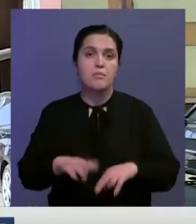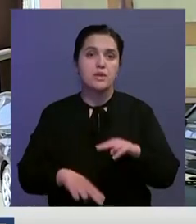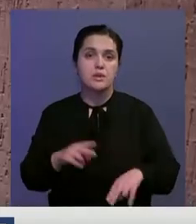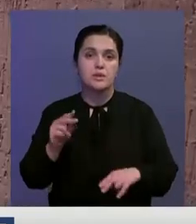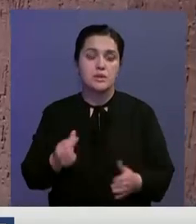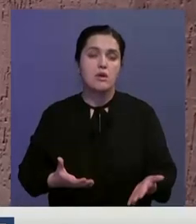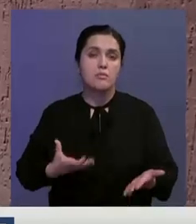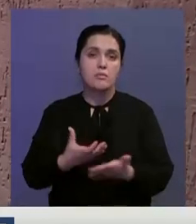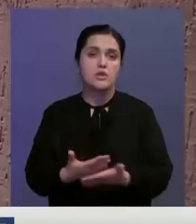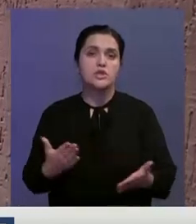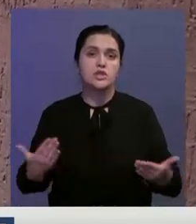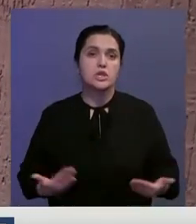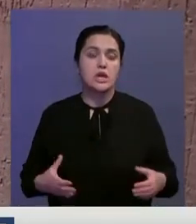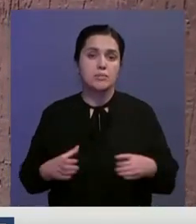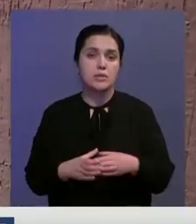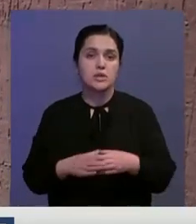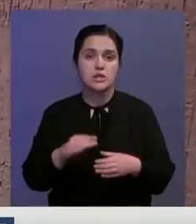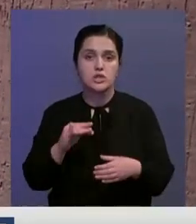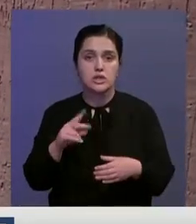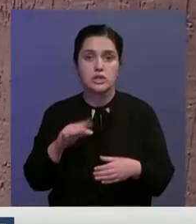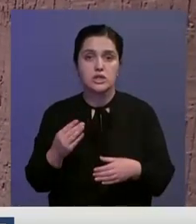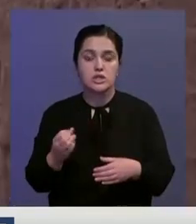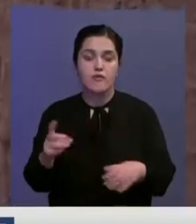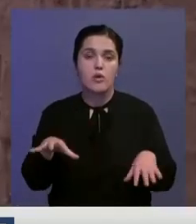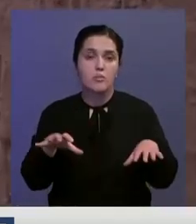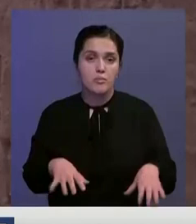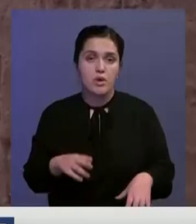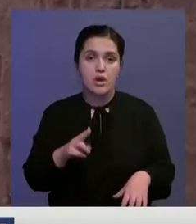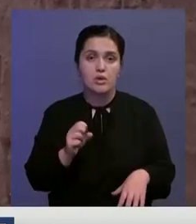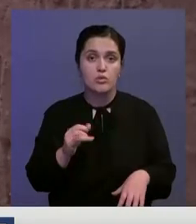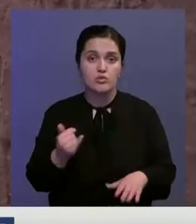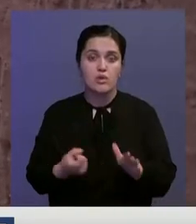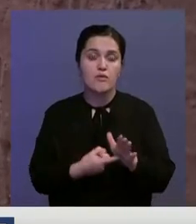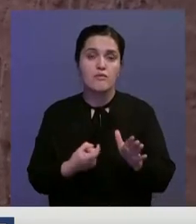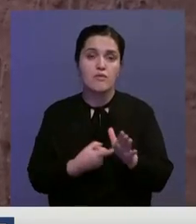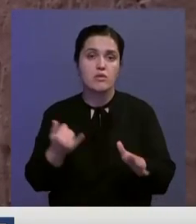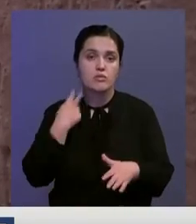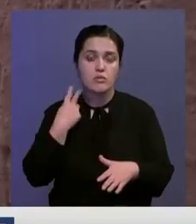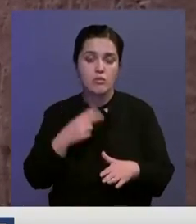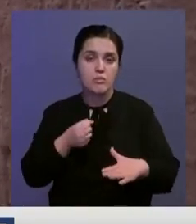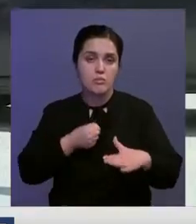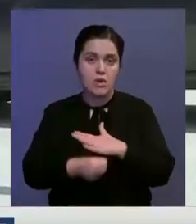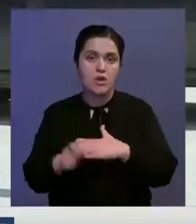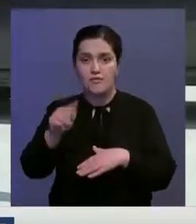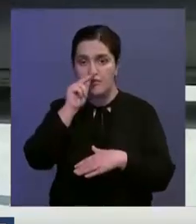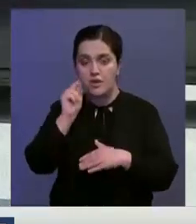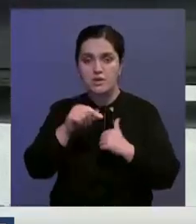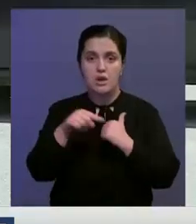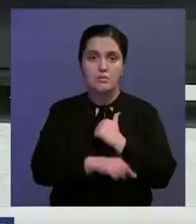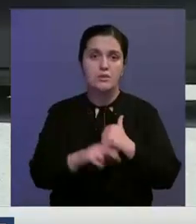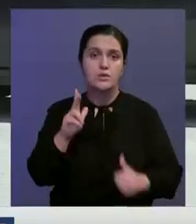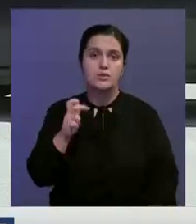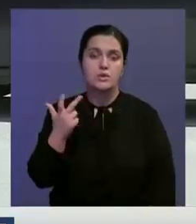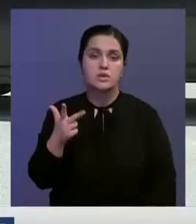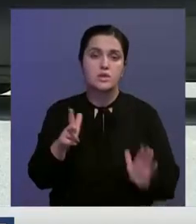пайщиков жилищного кооператива «Жилище». Его председатель Нурлан Каусов сейчас в следственном изоляторе. Его обвиняют в хищении